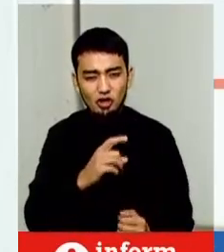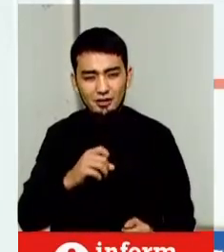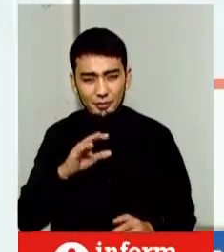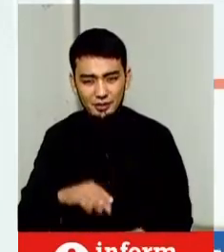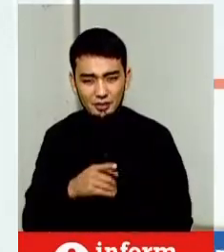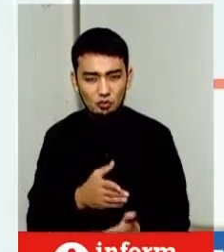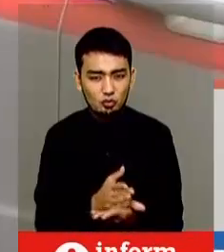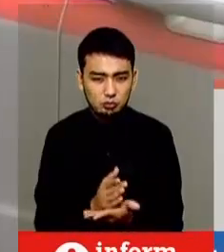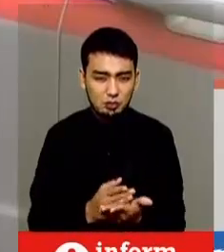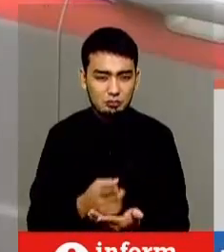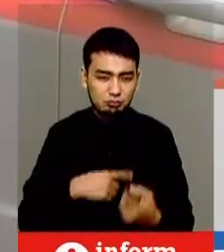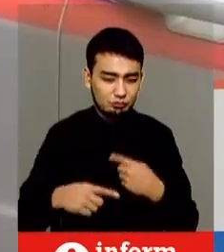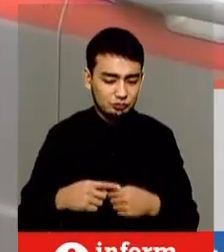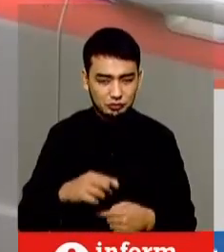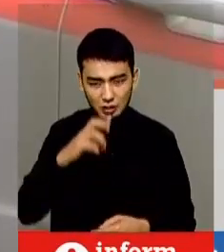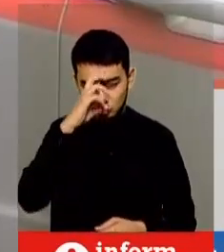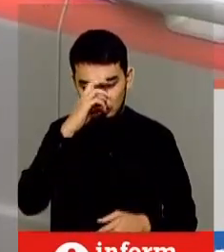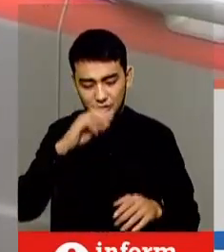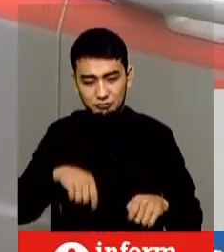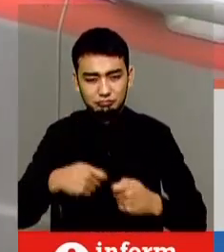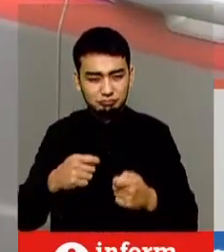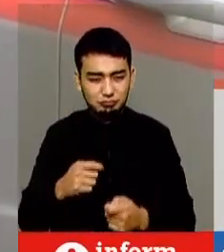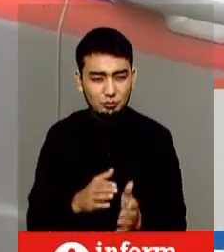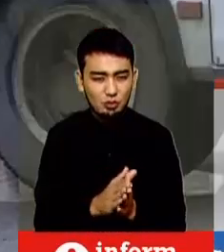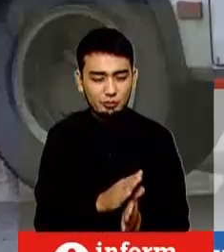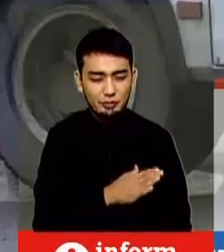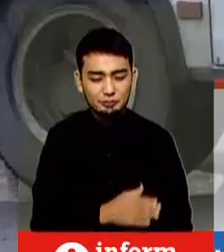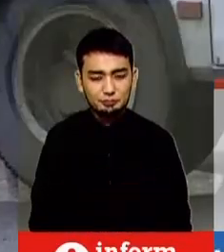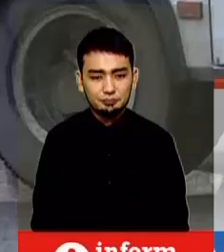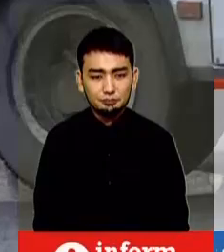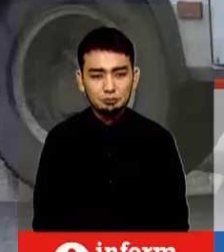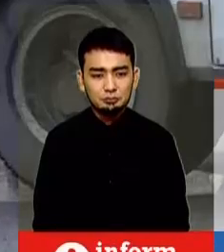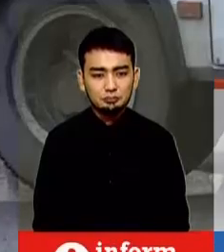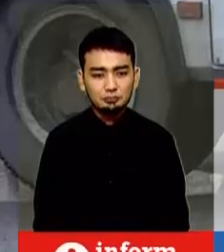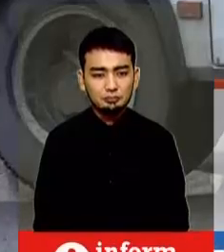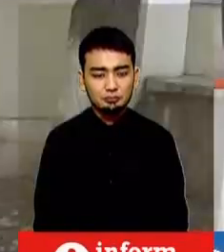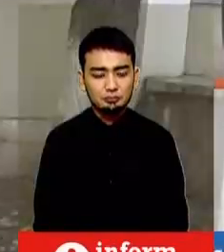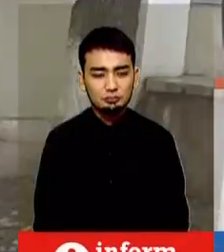их службу на баланс государства. Людмила Батюшкина продолжит тему.